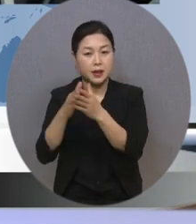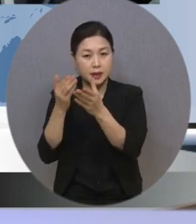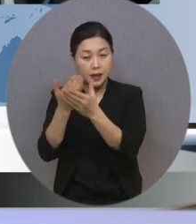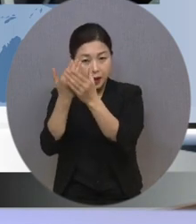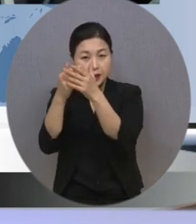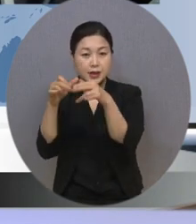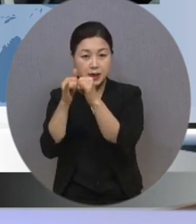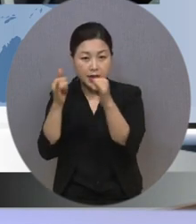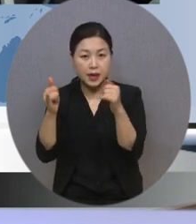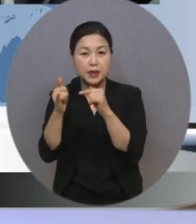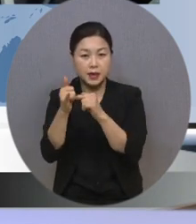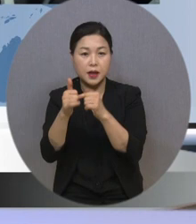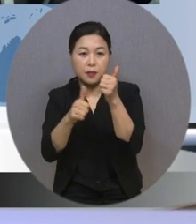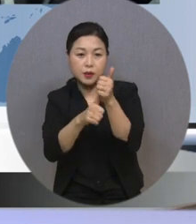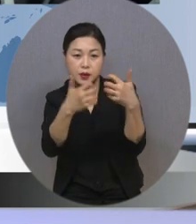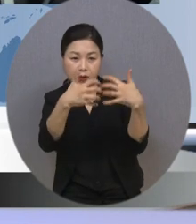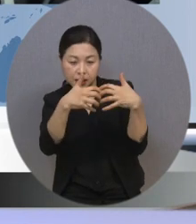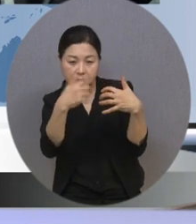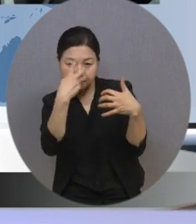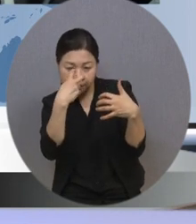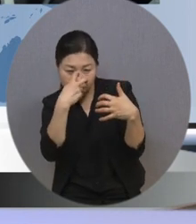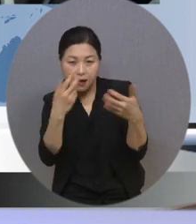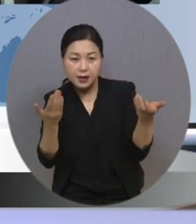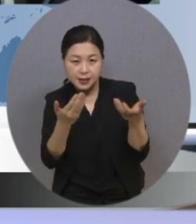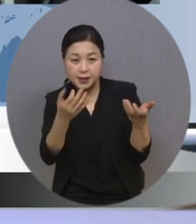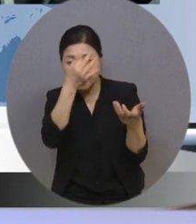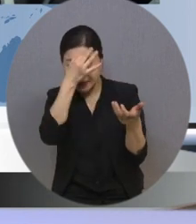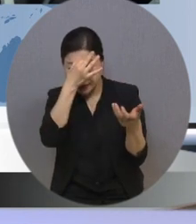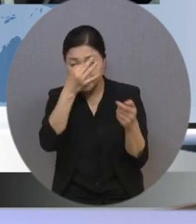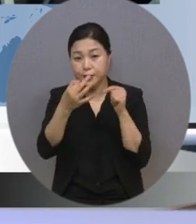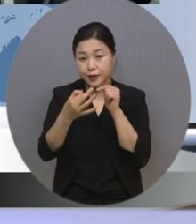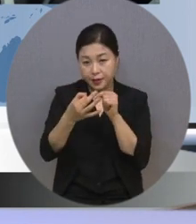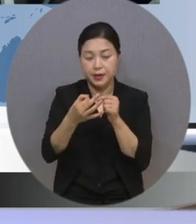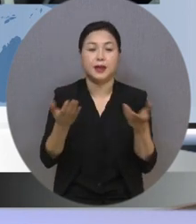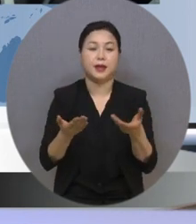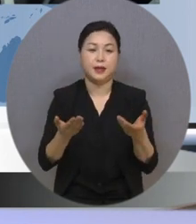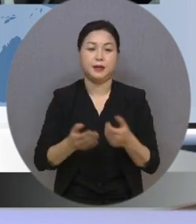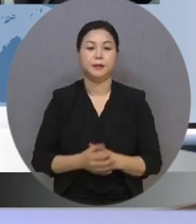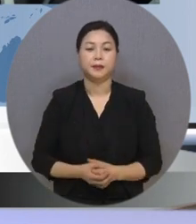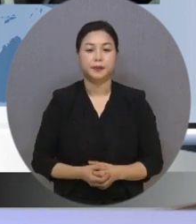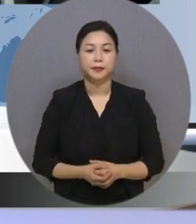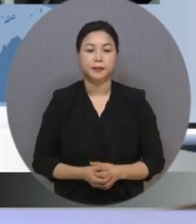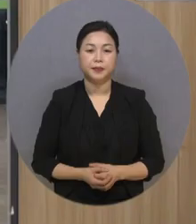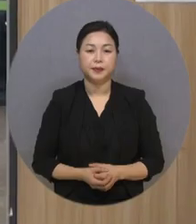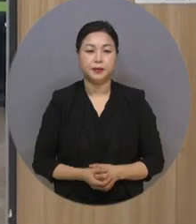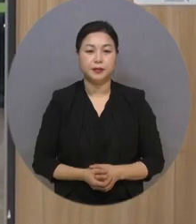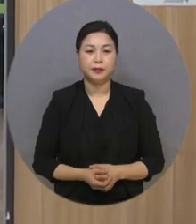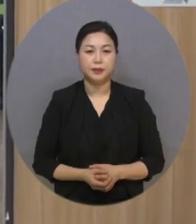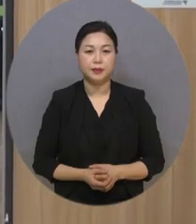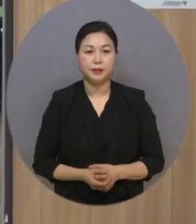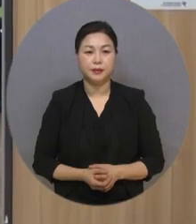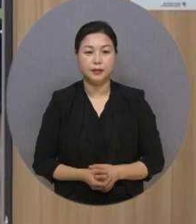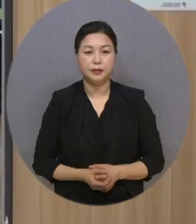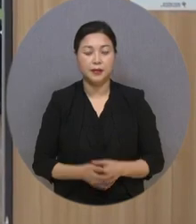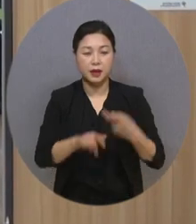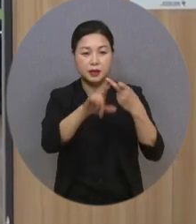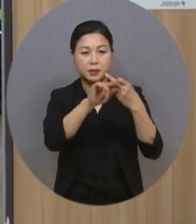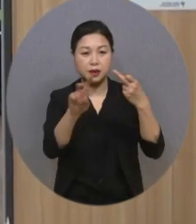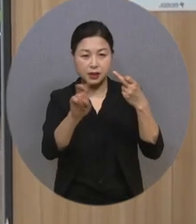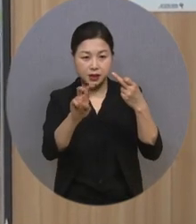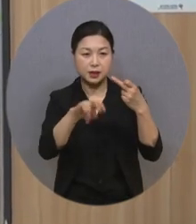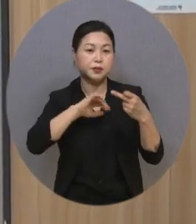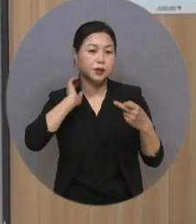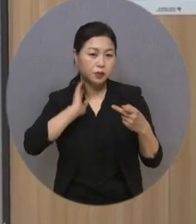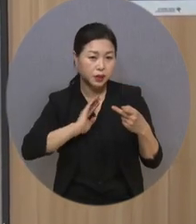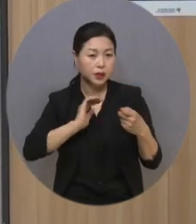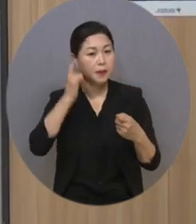사후 관리사 직업인데요. 자세한 이야기를 정우선 기자가 만나봤습니다. 지난 20일 의정부시